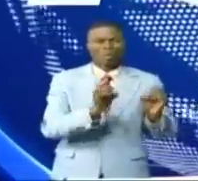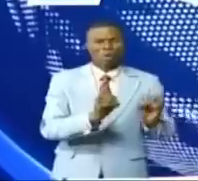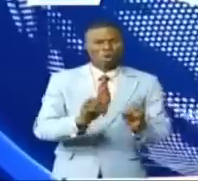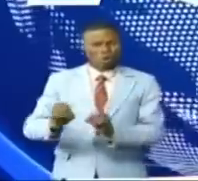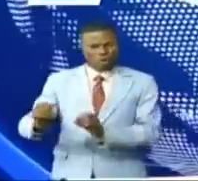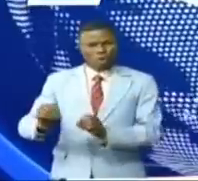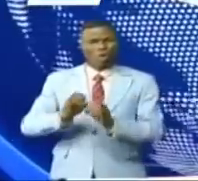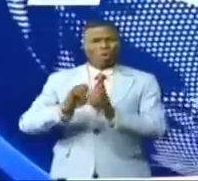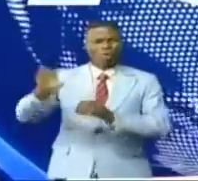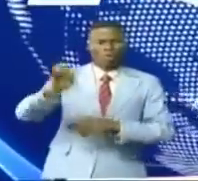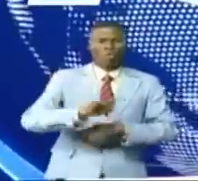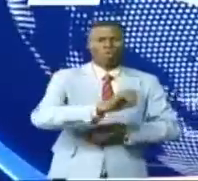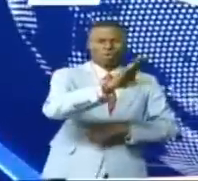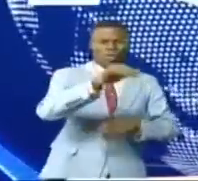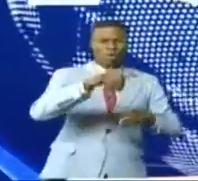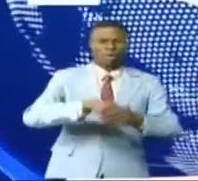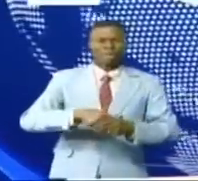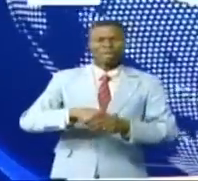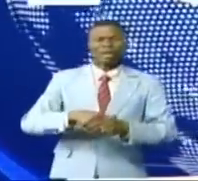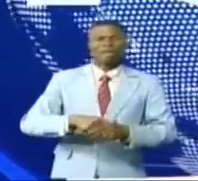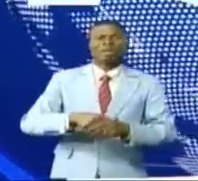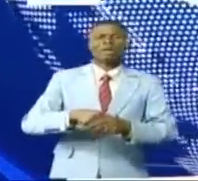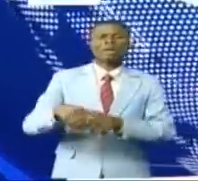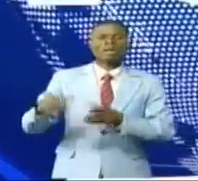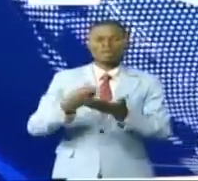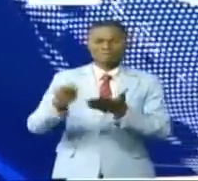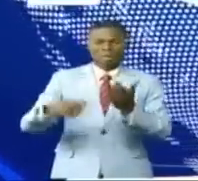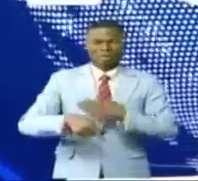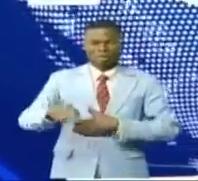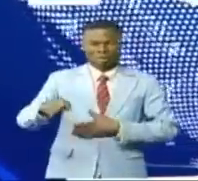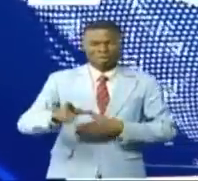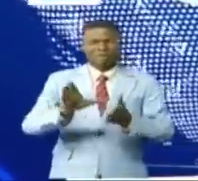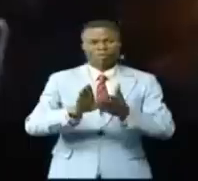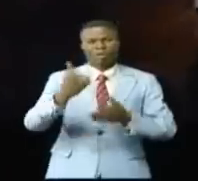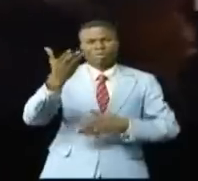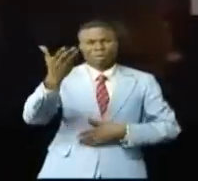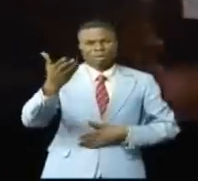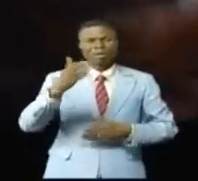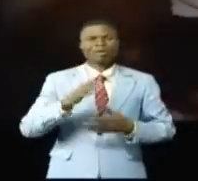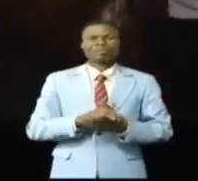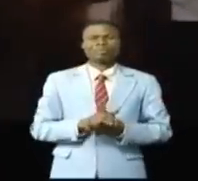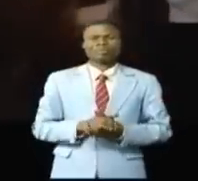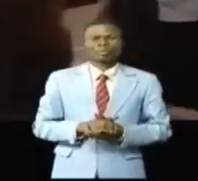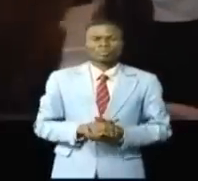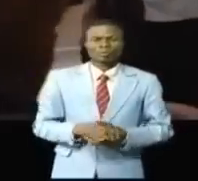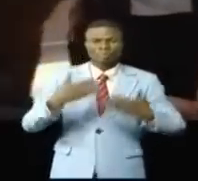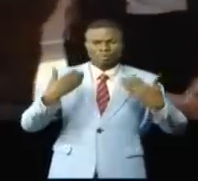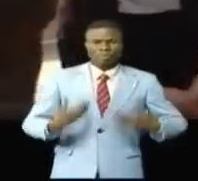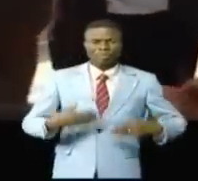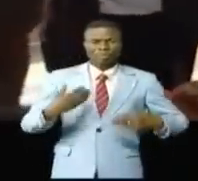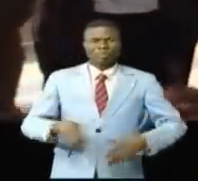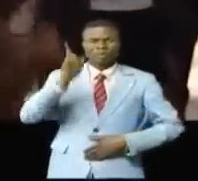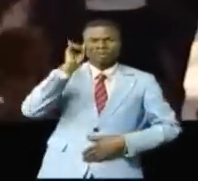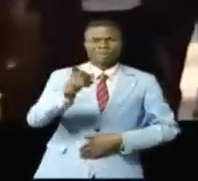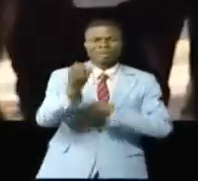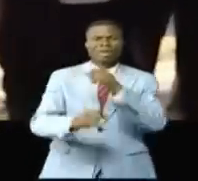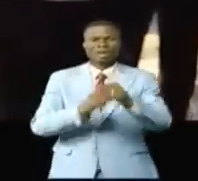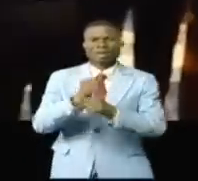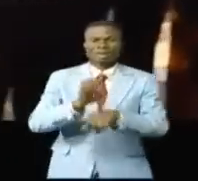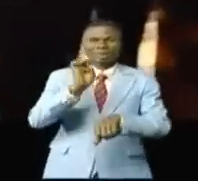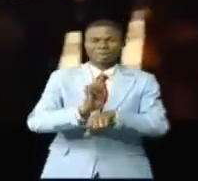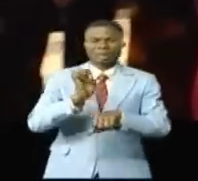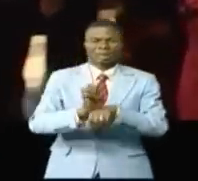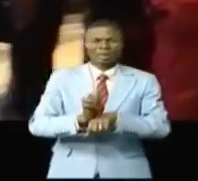a déployées au cours de cette semaine. Reportage Rodépanda. La célébration du centenaire de l'église